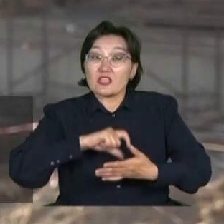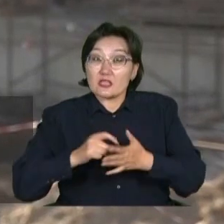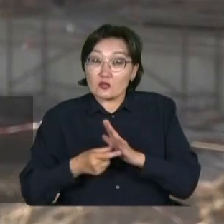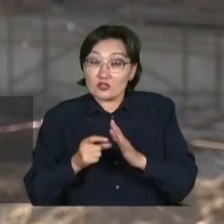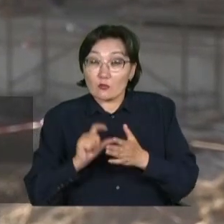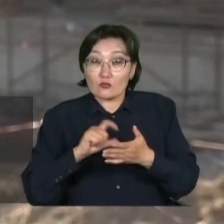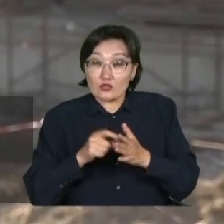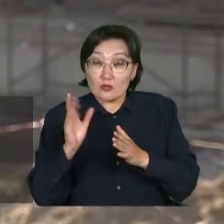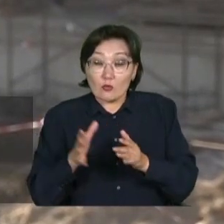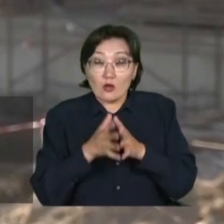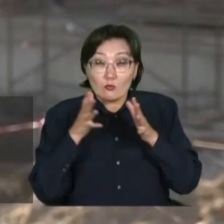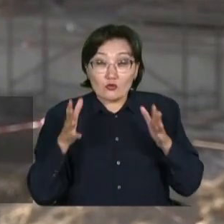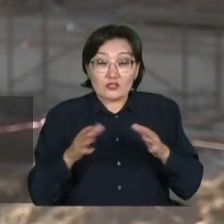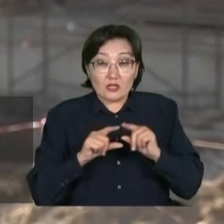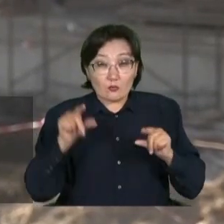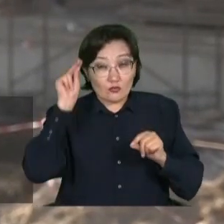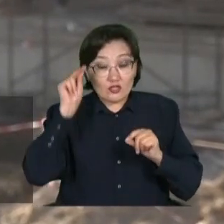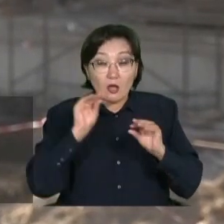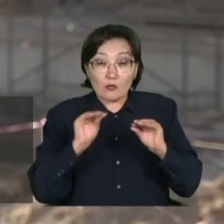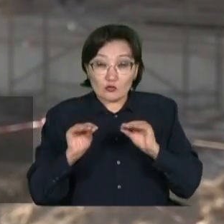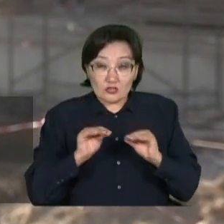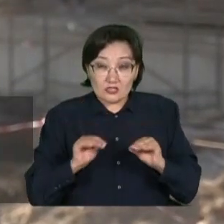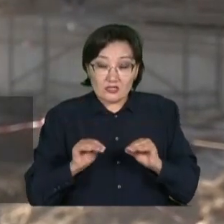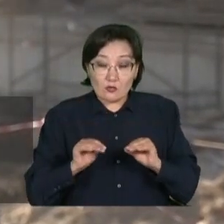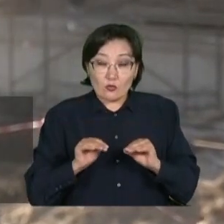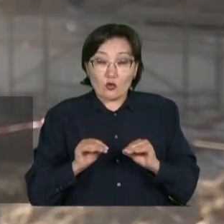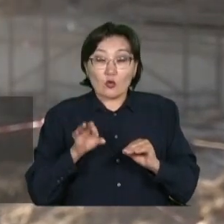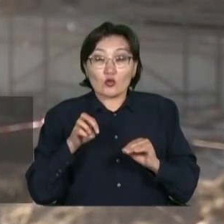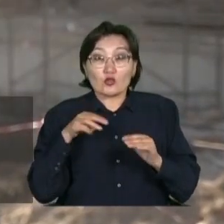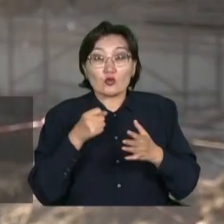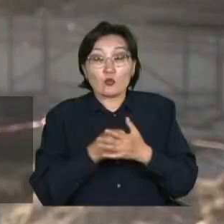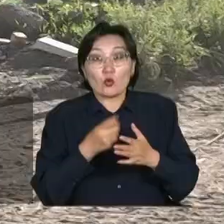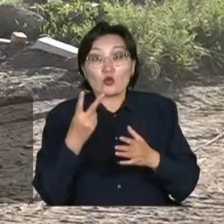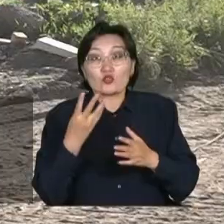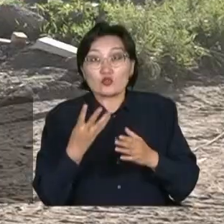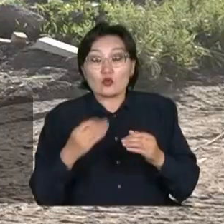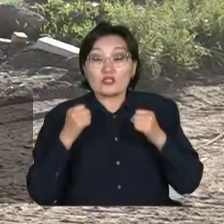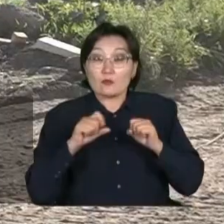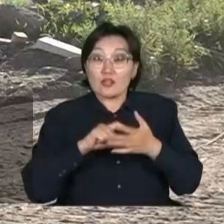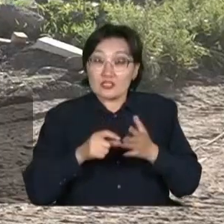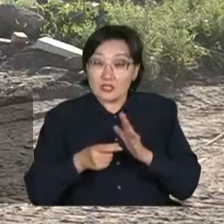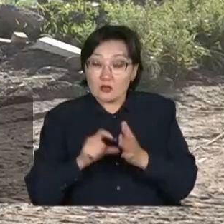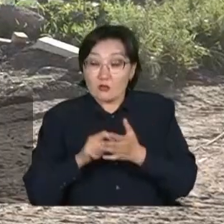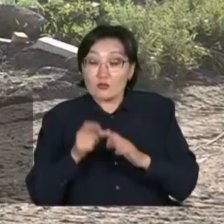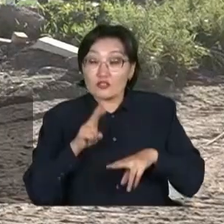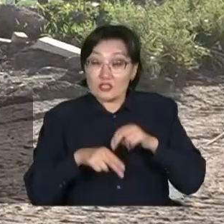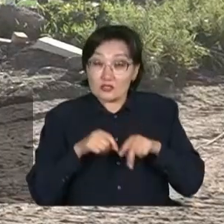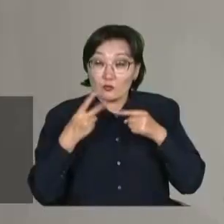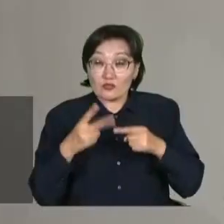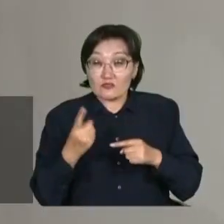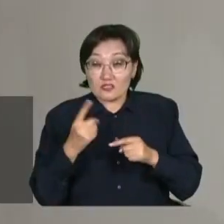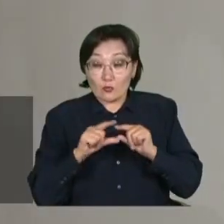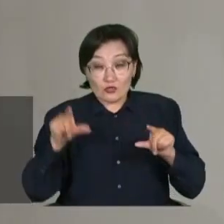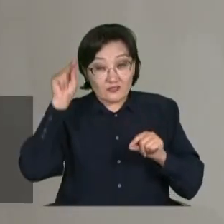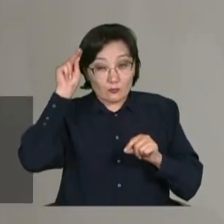будет больше. В комфортных школах оборудуют от 2 до 4 спортзалов. Строительство этой школы и еще 21